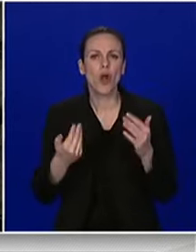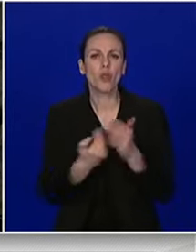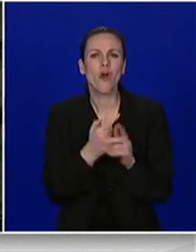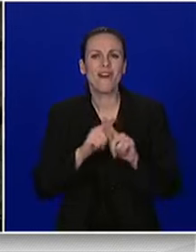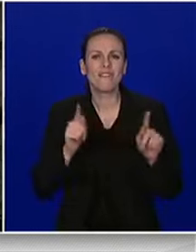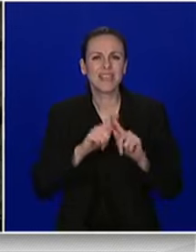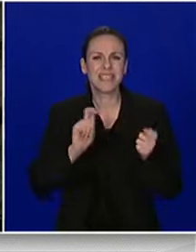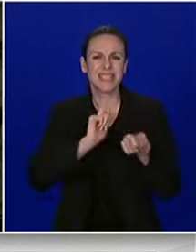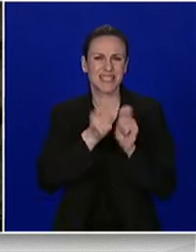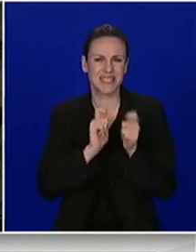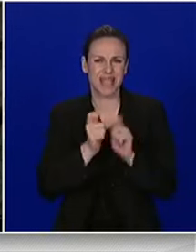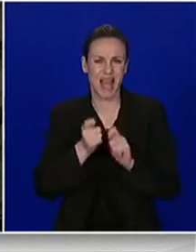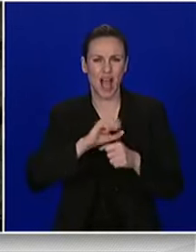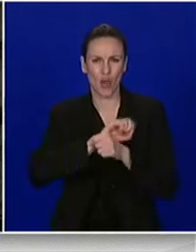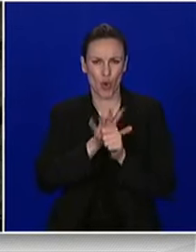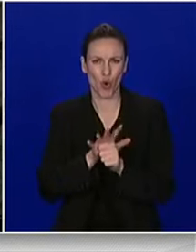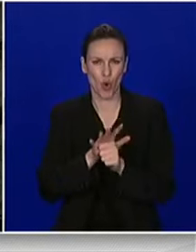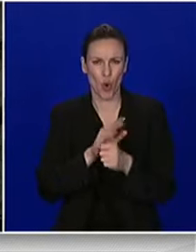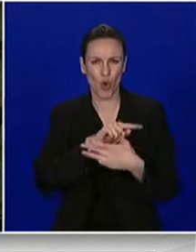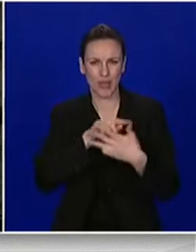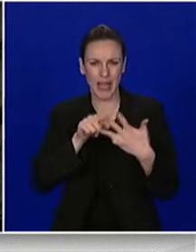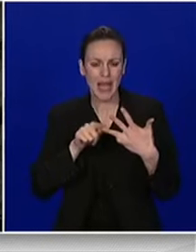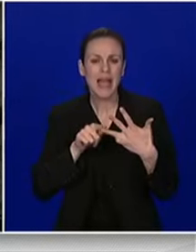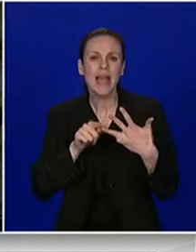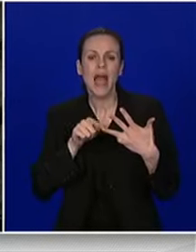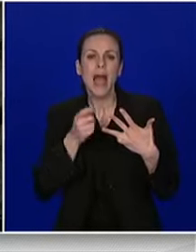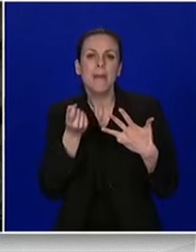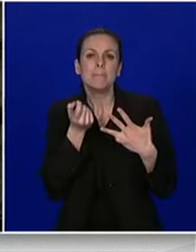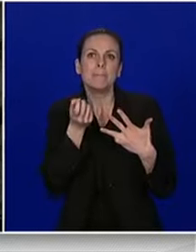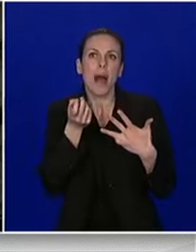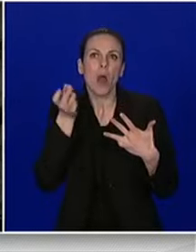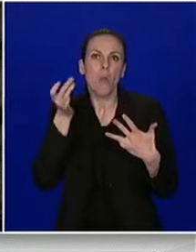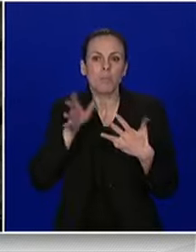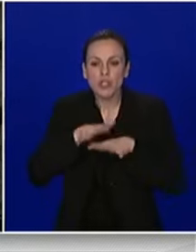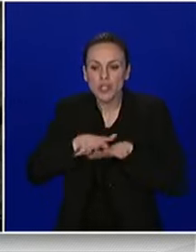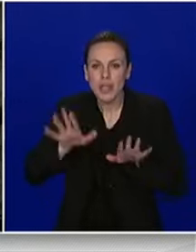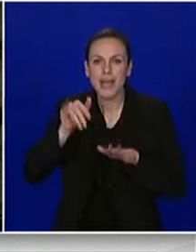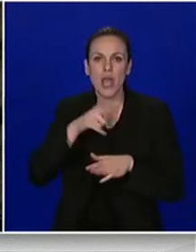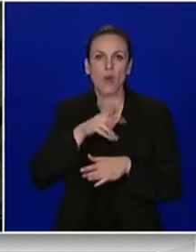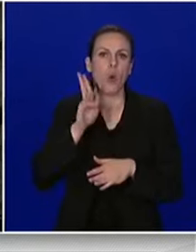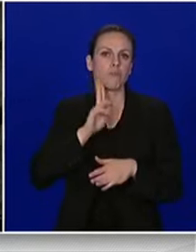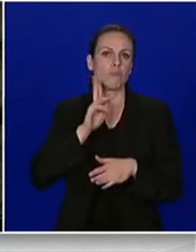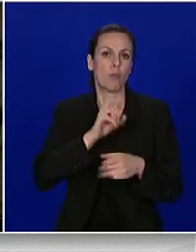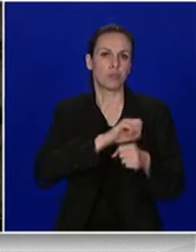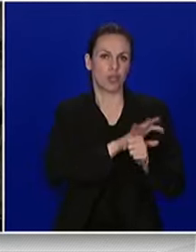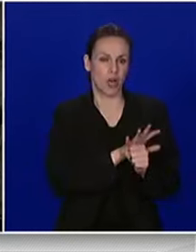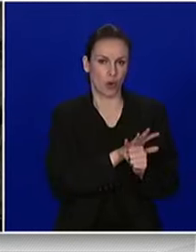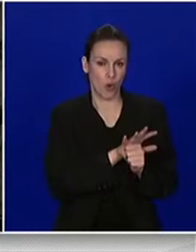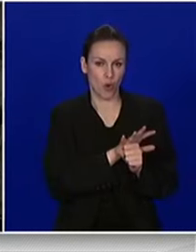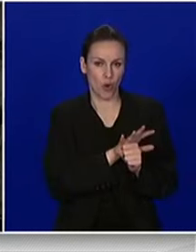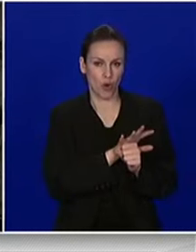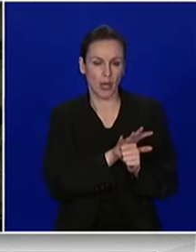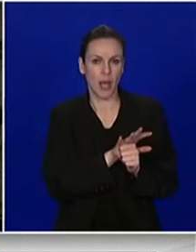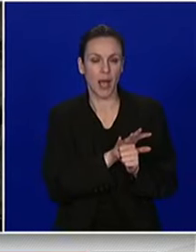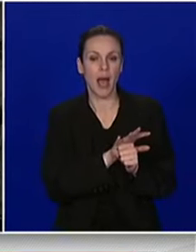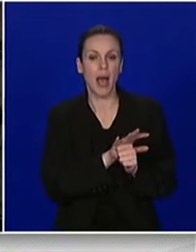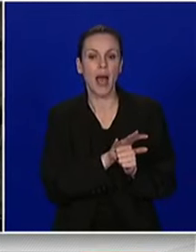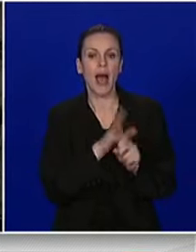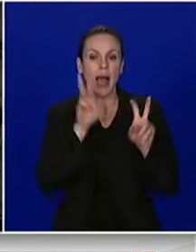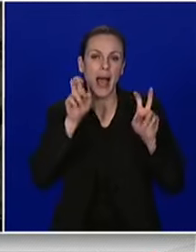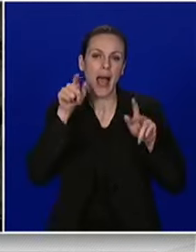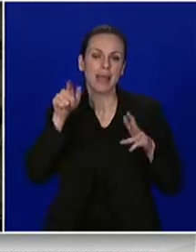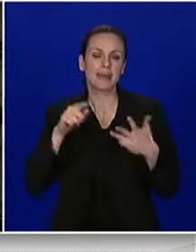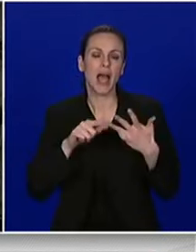varijanti virusa koji se izgleda nešto brže širi od klasične varijante i udio tog takozvanog